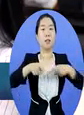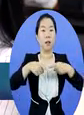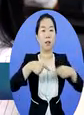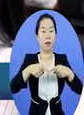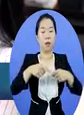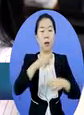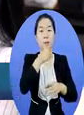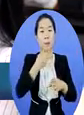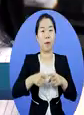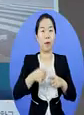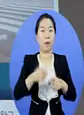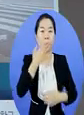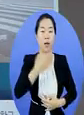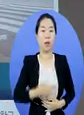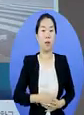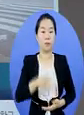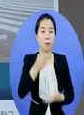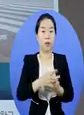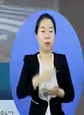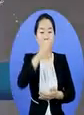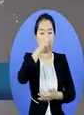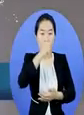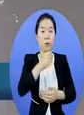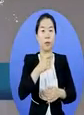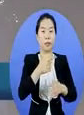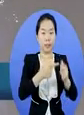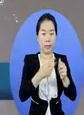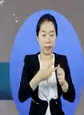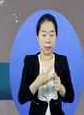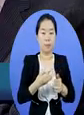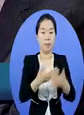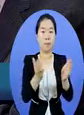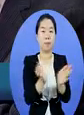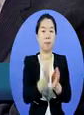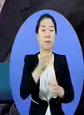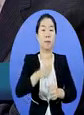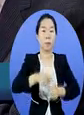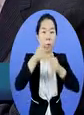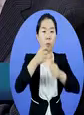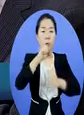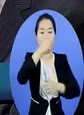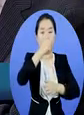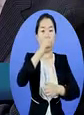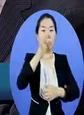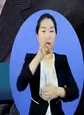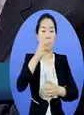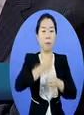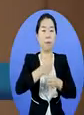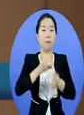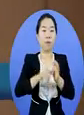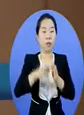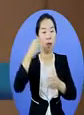있는 것으로 평가되고 있습니다. 천안시는 우수팀 3팀을 선발해 시상과 함께 2015년 예산에 적극 반영할